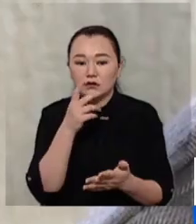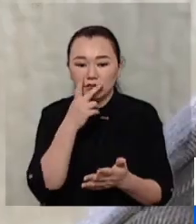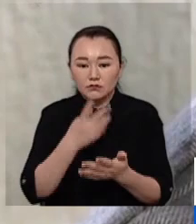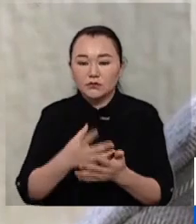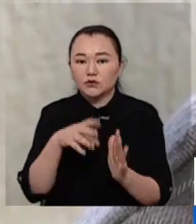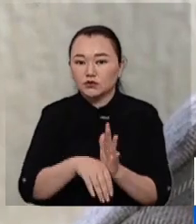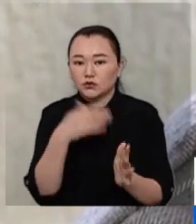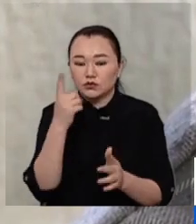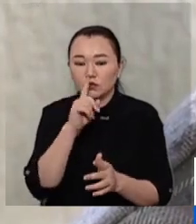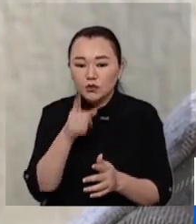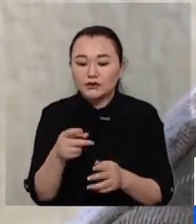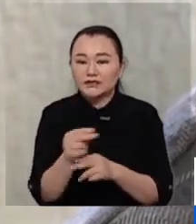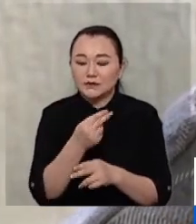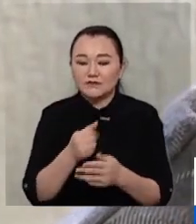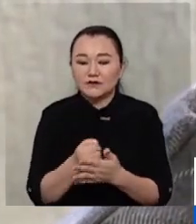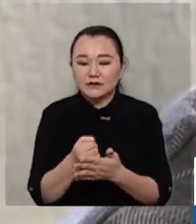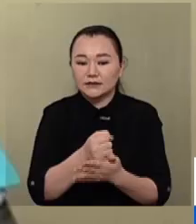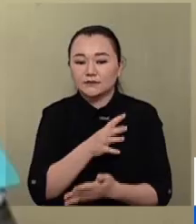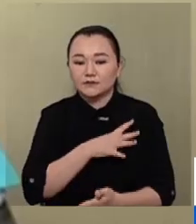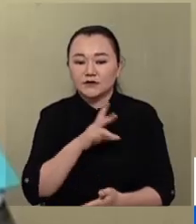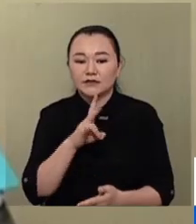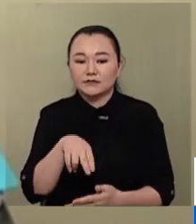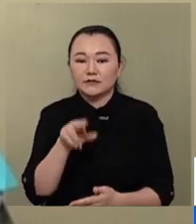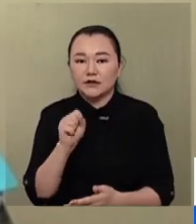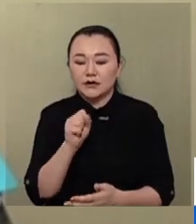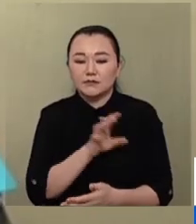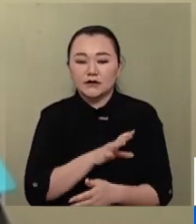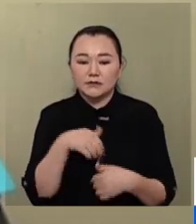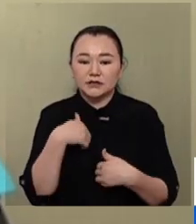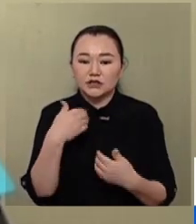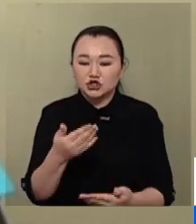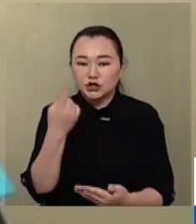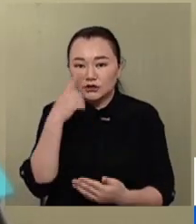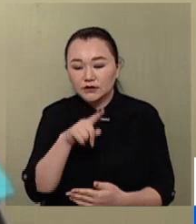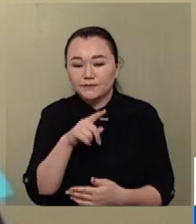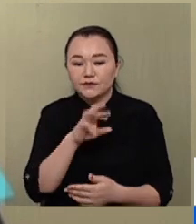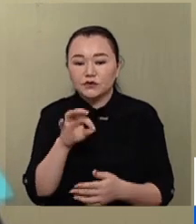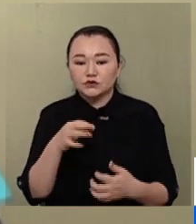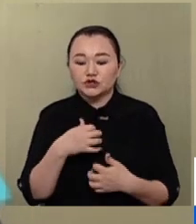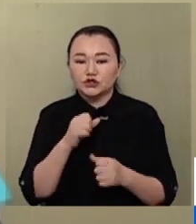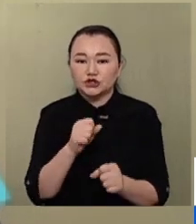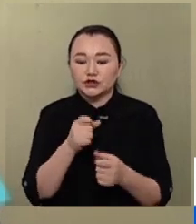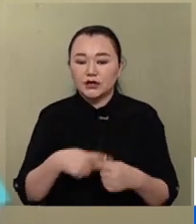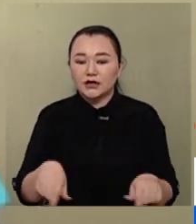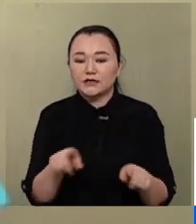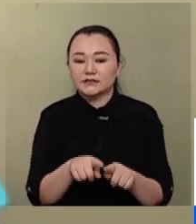Год они бились за исправление НПА. Действительно, были предложения от зоозащитных